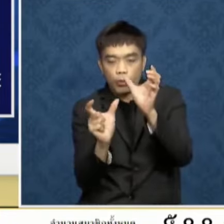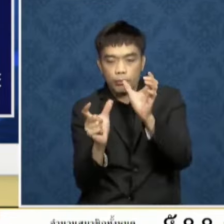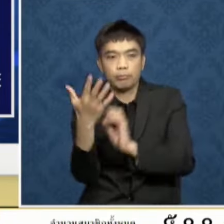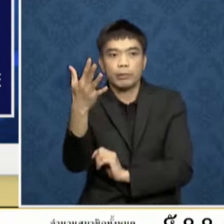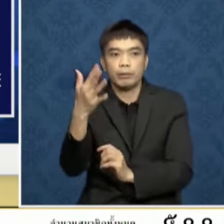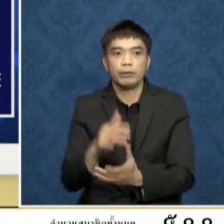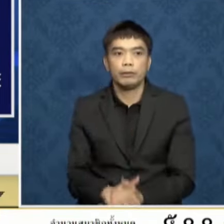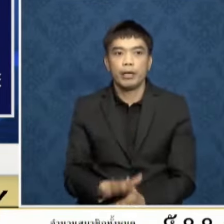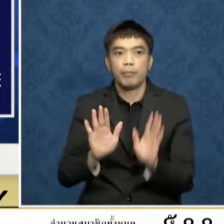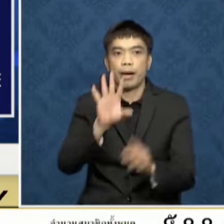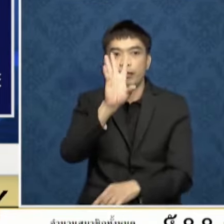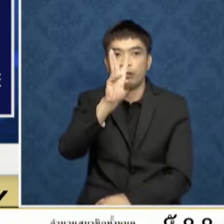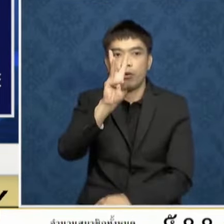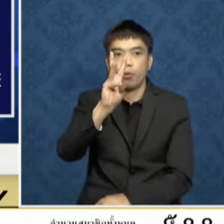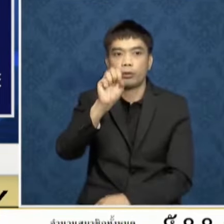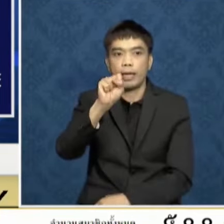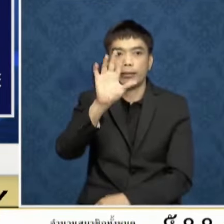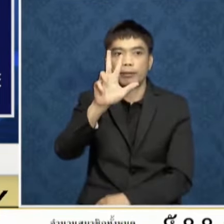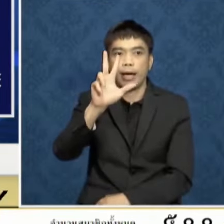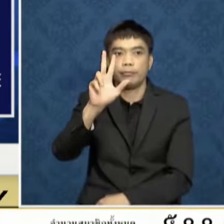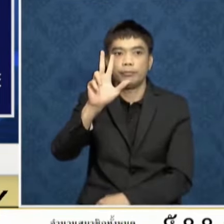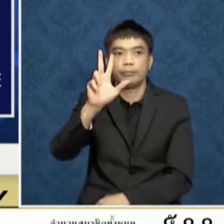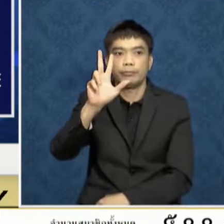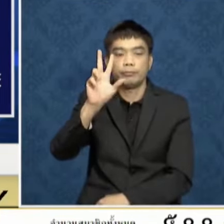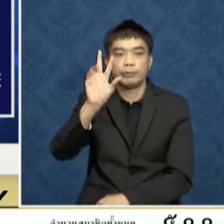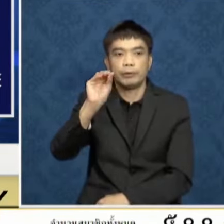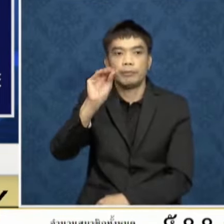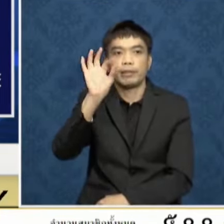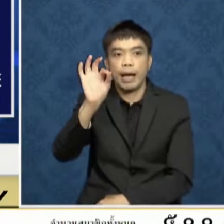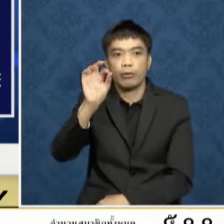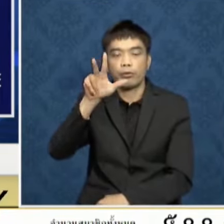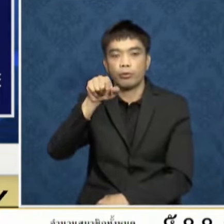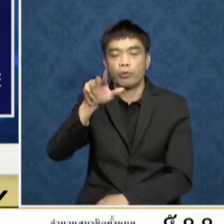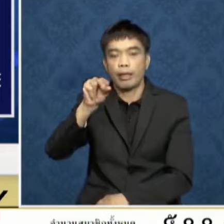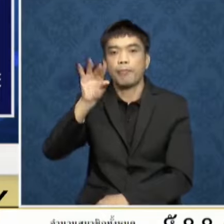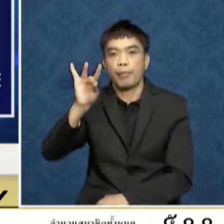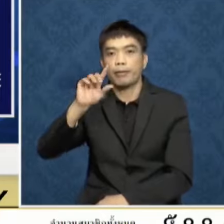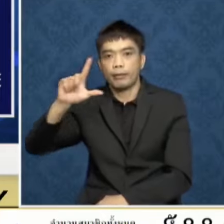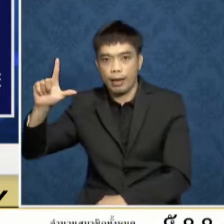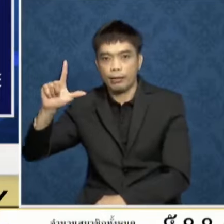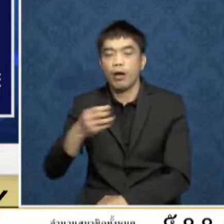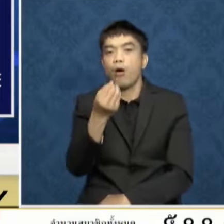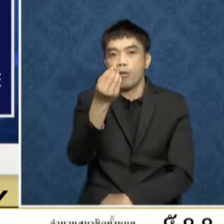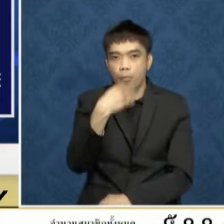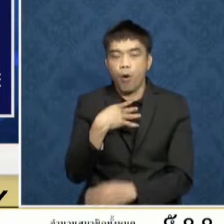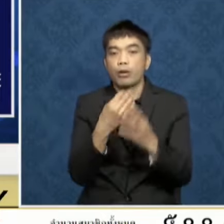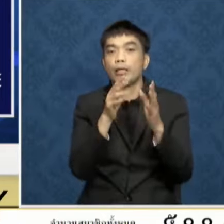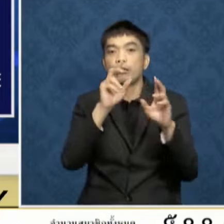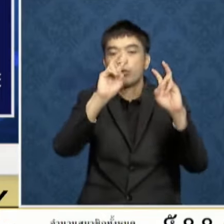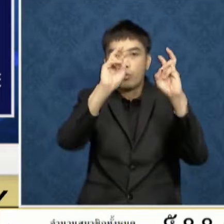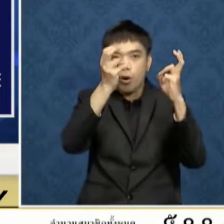ซึ่งอยากจะถามว่างบประมาณที่ท่านบอกว่าจะเน้นหนักในด้านเรื่องอาหารที่ได้รับงบประมาณอันดับ 1